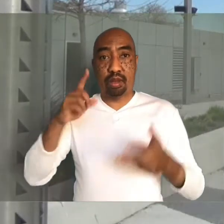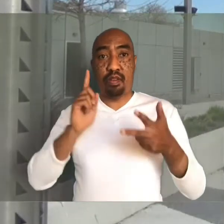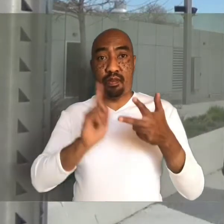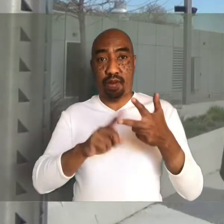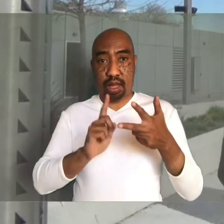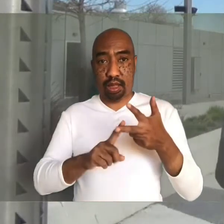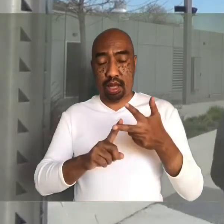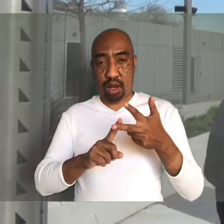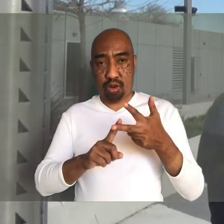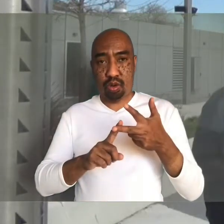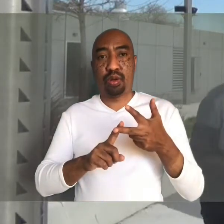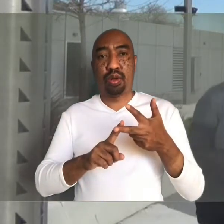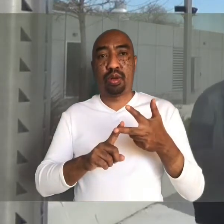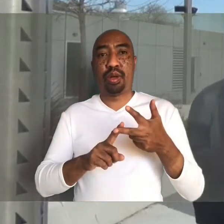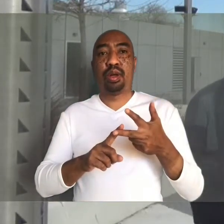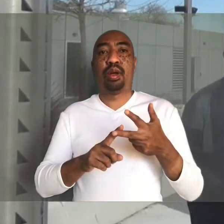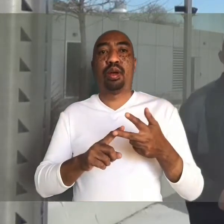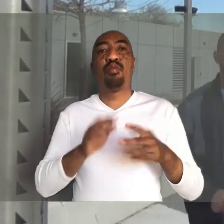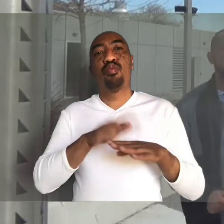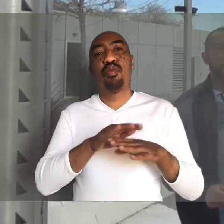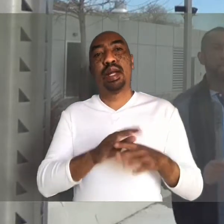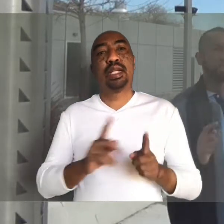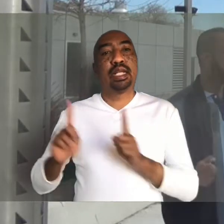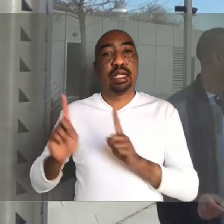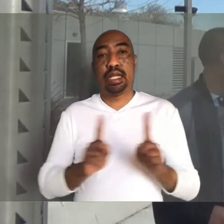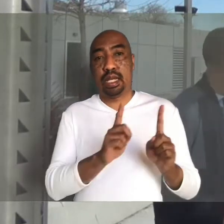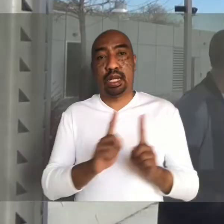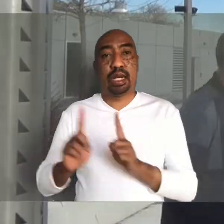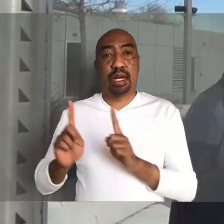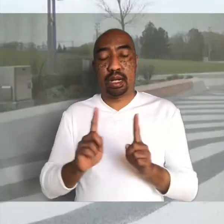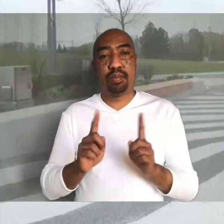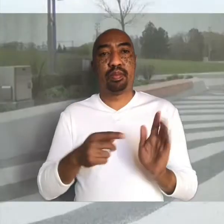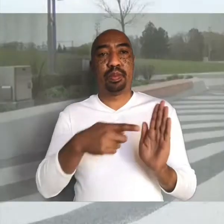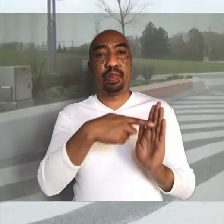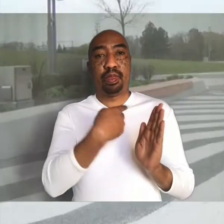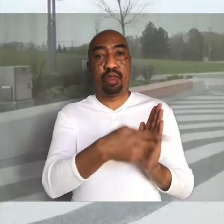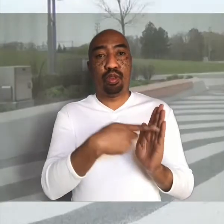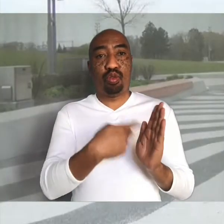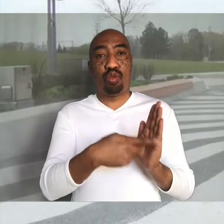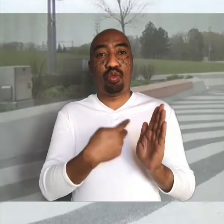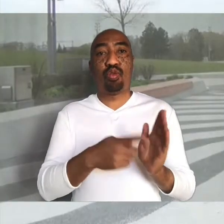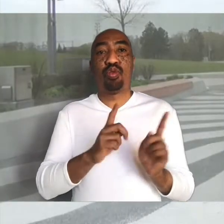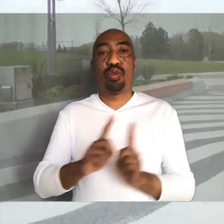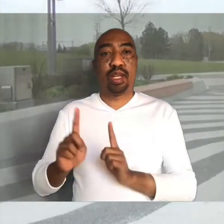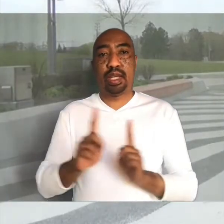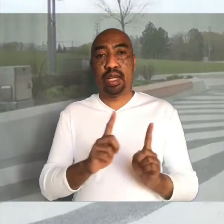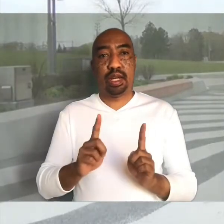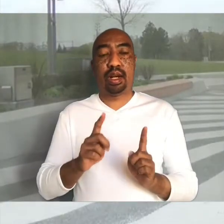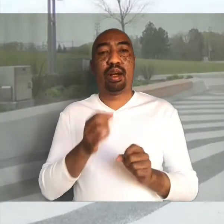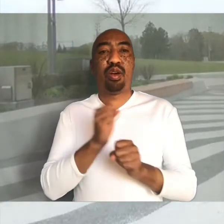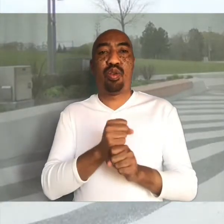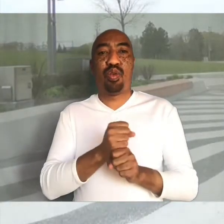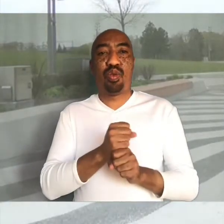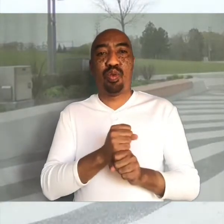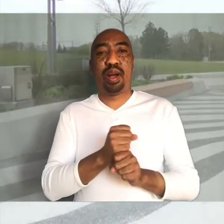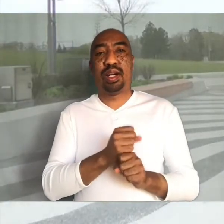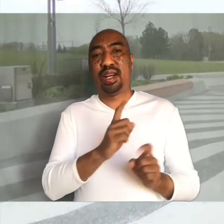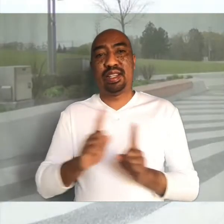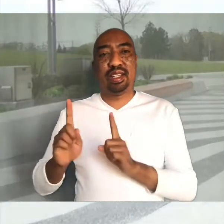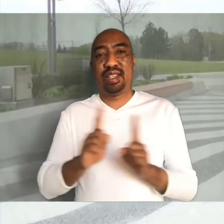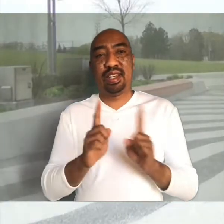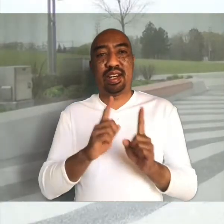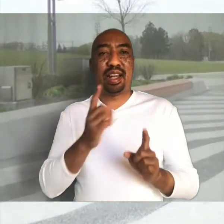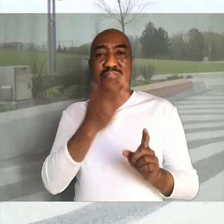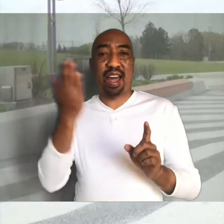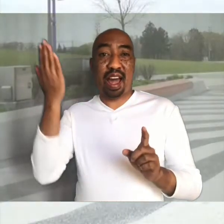fahatelo amin'ny application zay resako dia ny application tonokira. Io tonokira io dia miresaka ireo hira